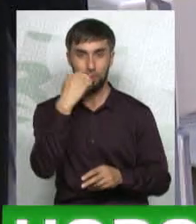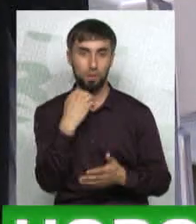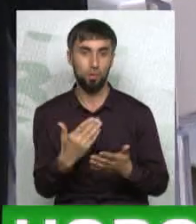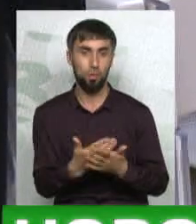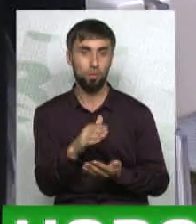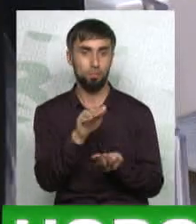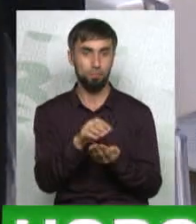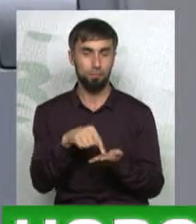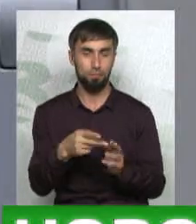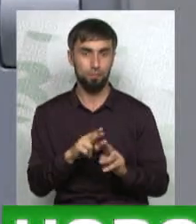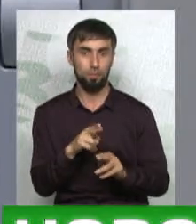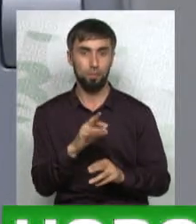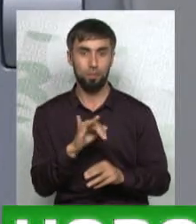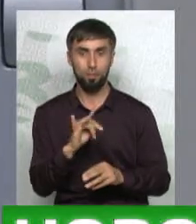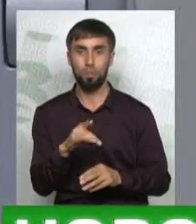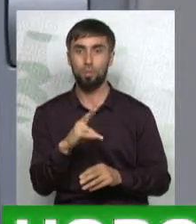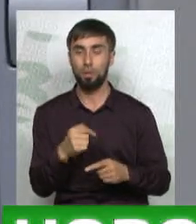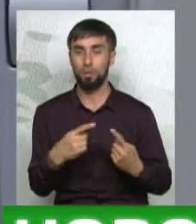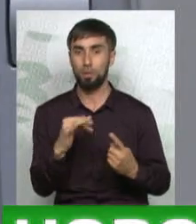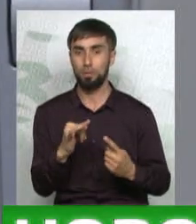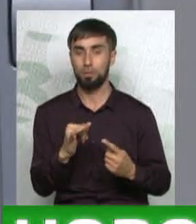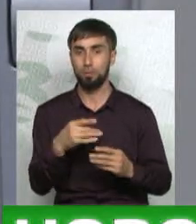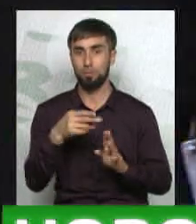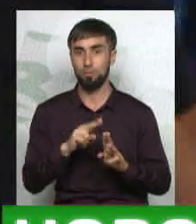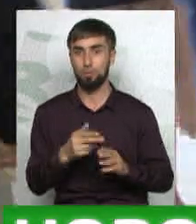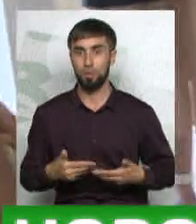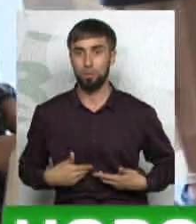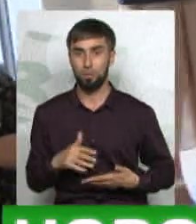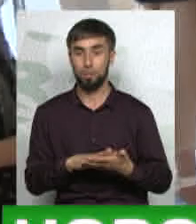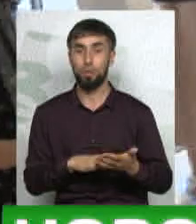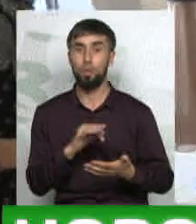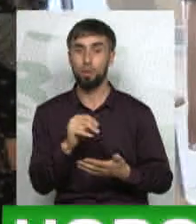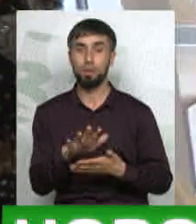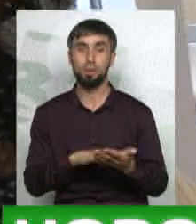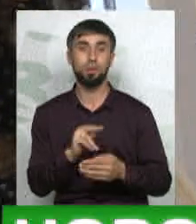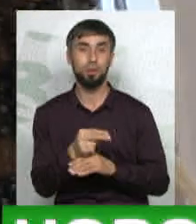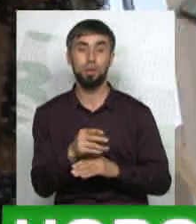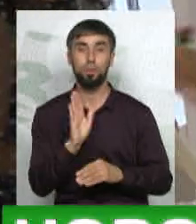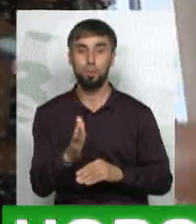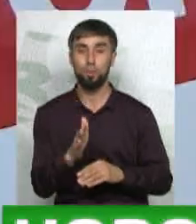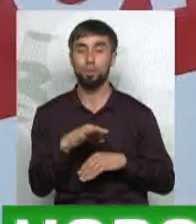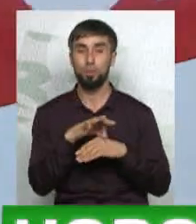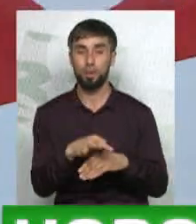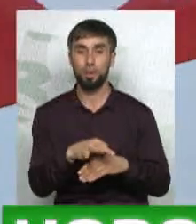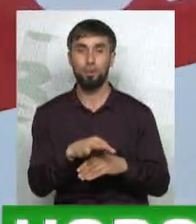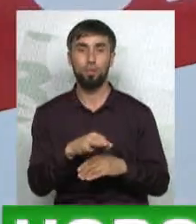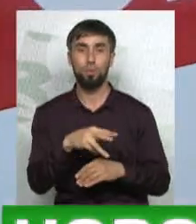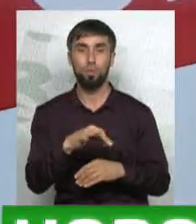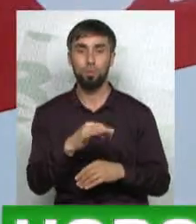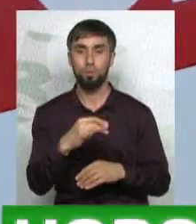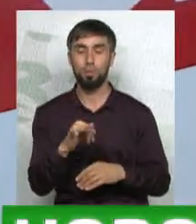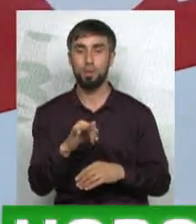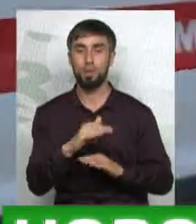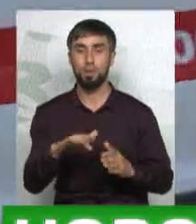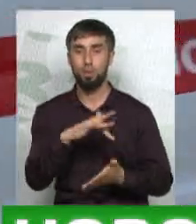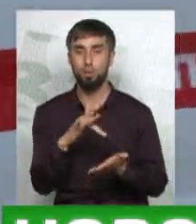современным инкубаторам девочка развивается и реагирует на внешние факторы. Дальнейшее ее лечение будет проходить в Морозовской